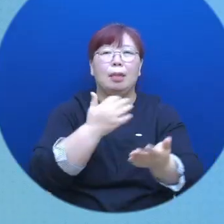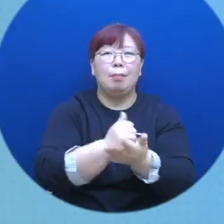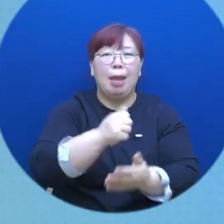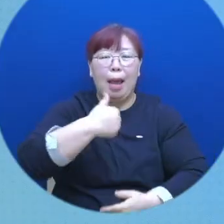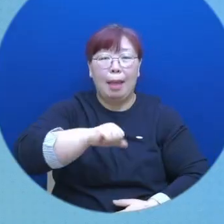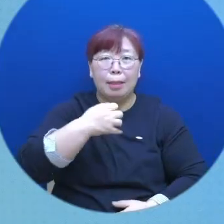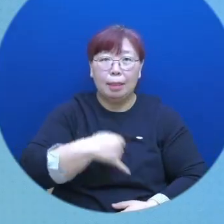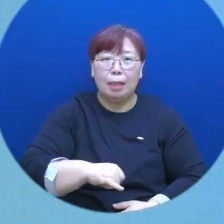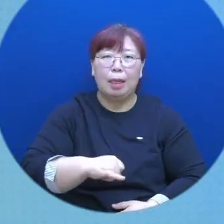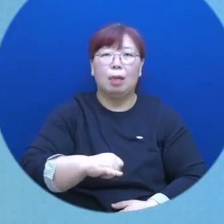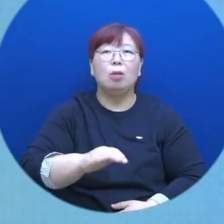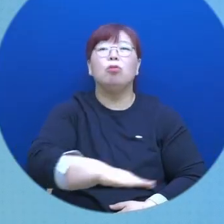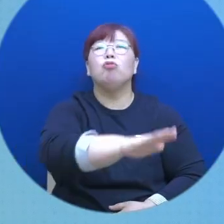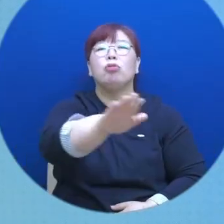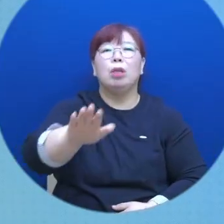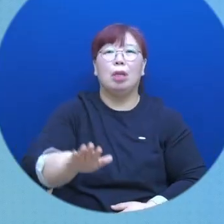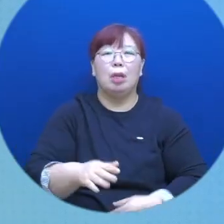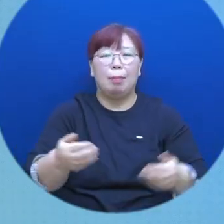필요한 것을 공급해 줘요.